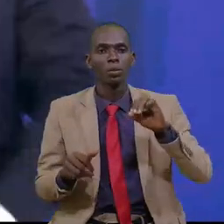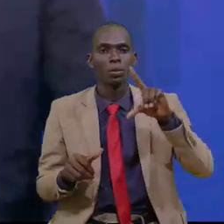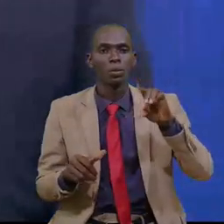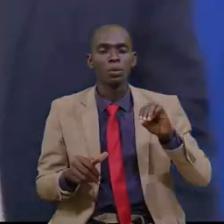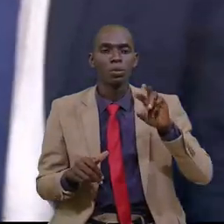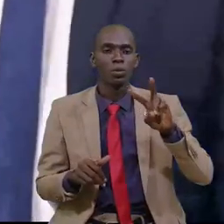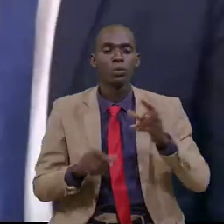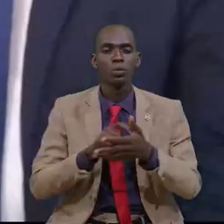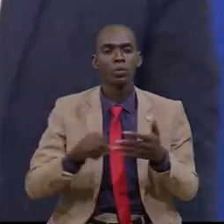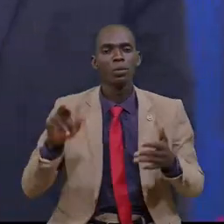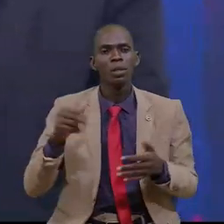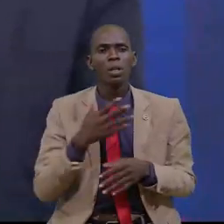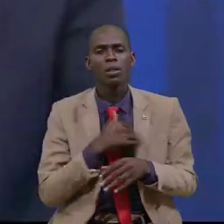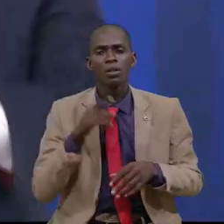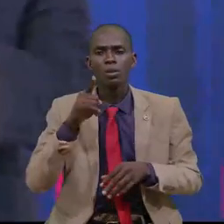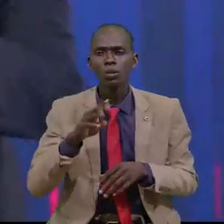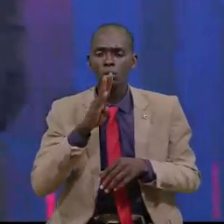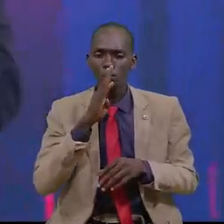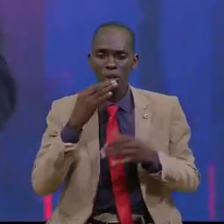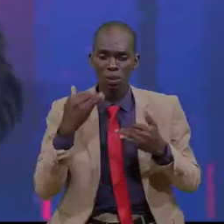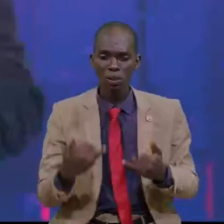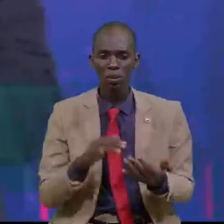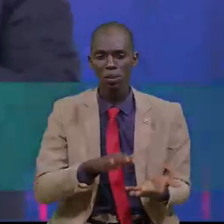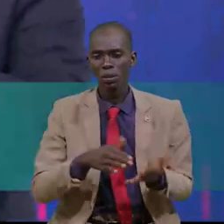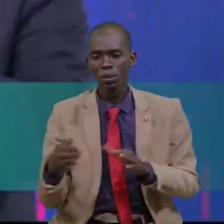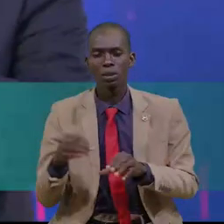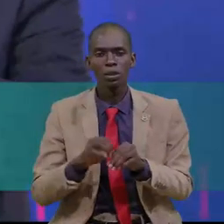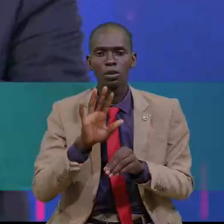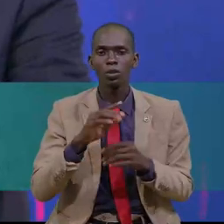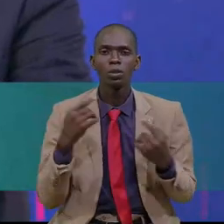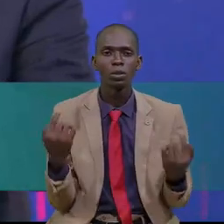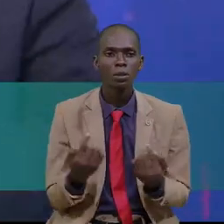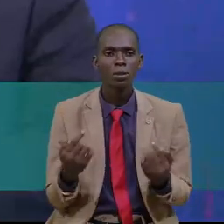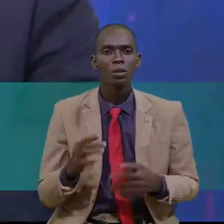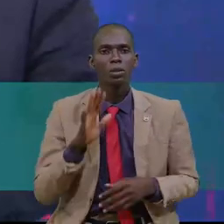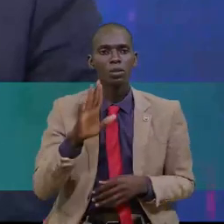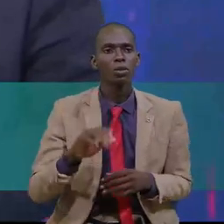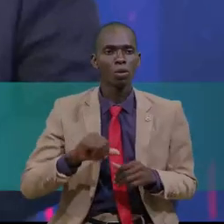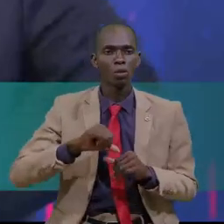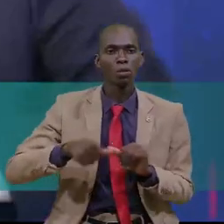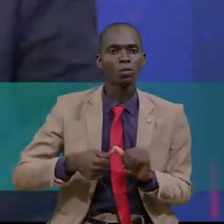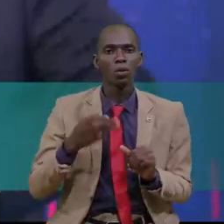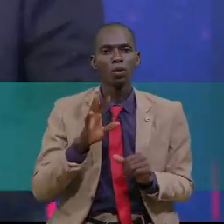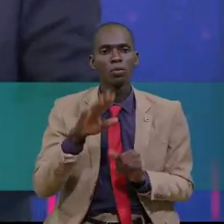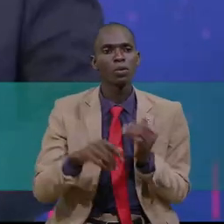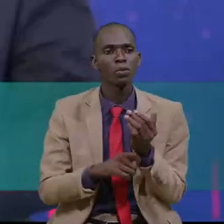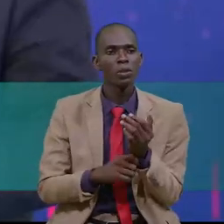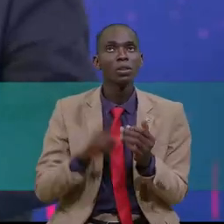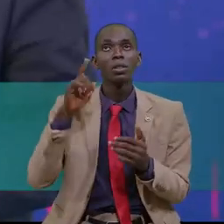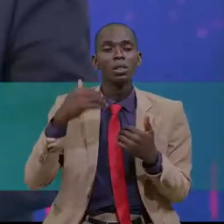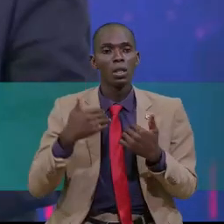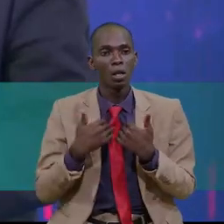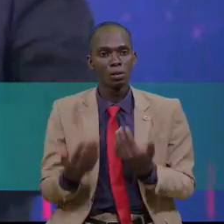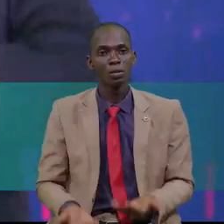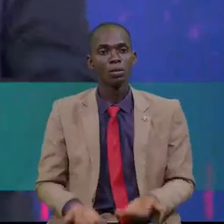13. Colossiens 2, 13. Vous qui étiez morts par vos offenses et par l'incirconcision de votre chair, il vous